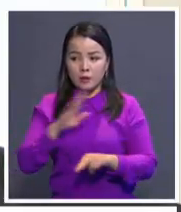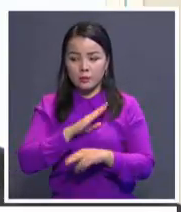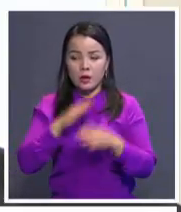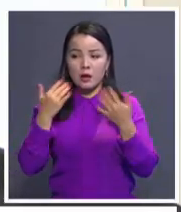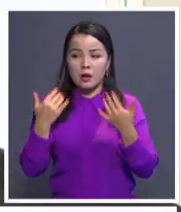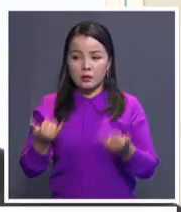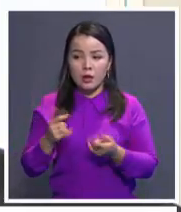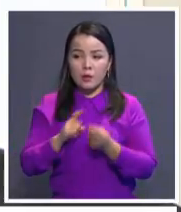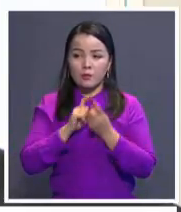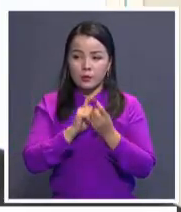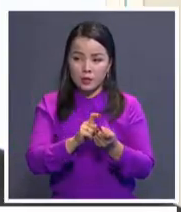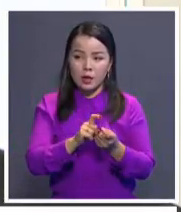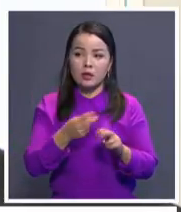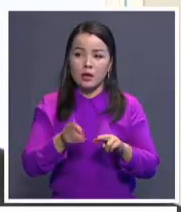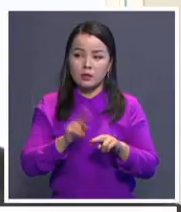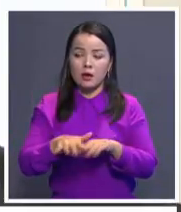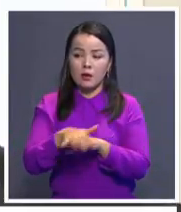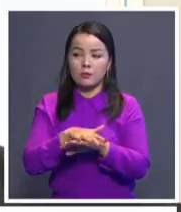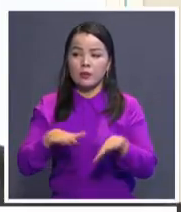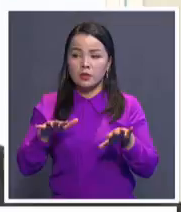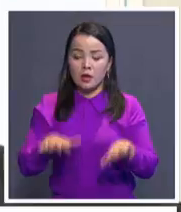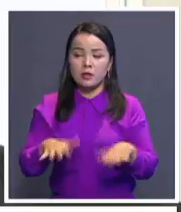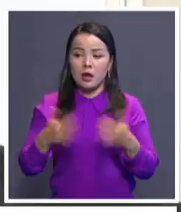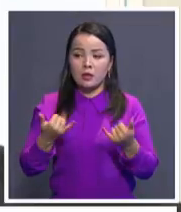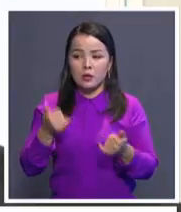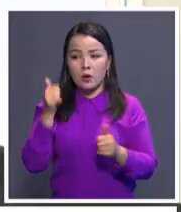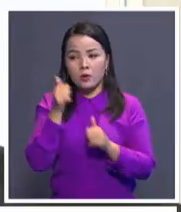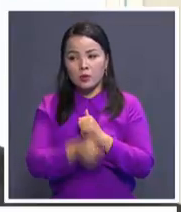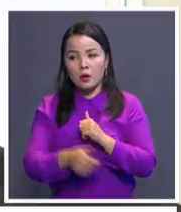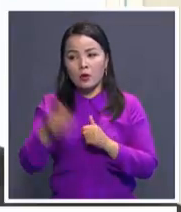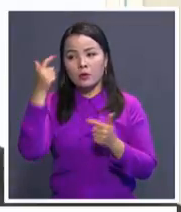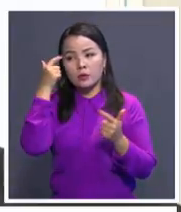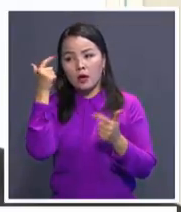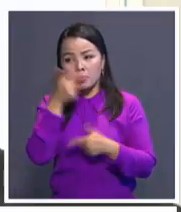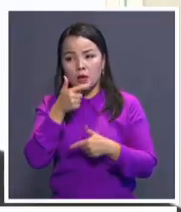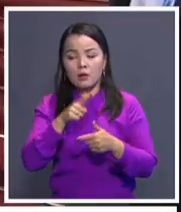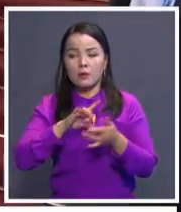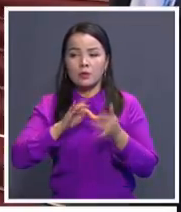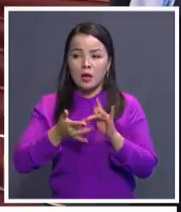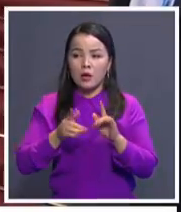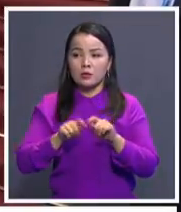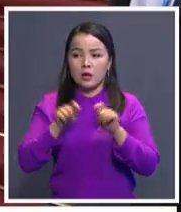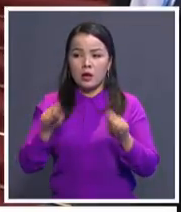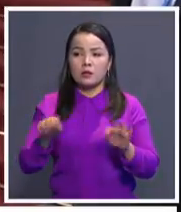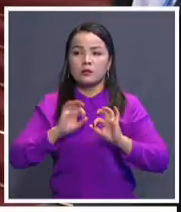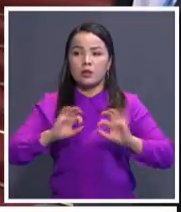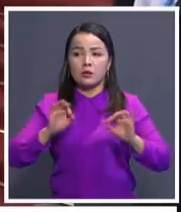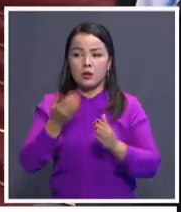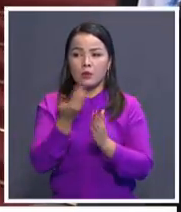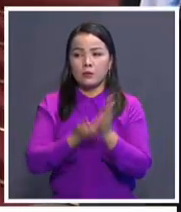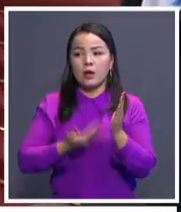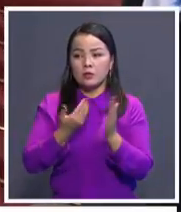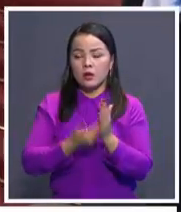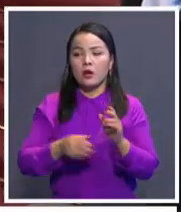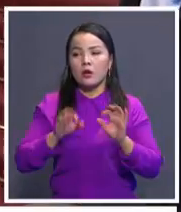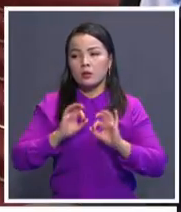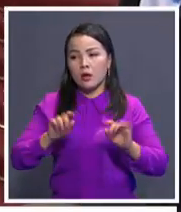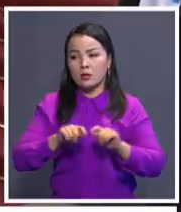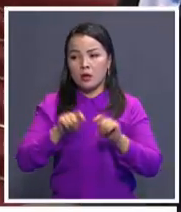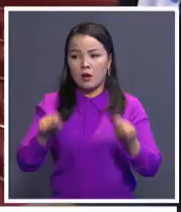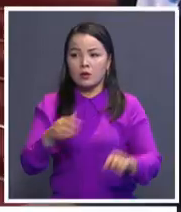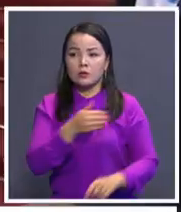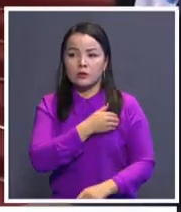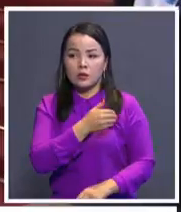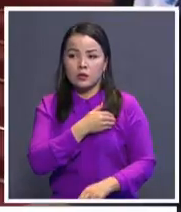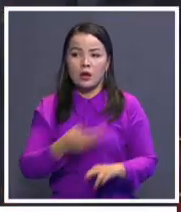жүргізудегі білімімізбен, озық тәжірибемізбен, ғаламдық жүйемізбен бөлісуге дайынбыз. Жемқорлыққа қарсы күрес жүргізетін кәсіби